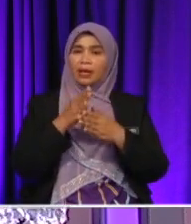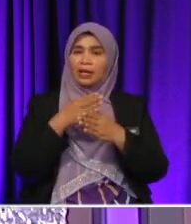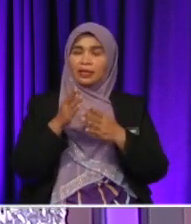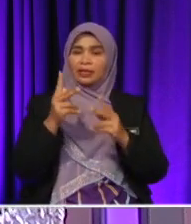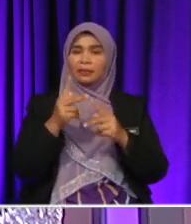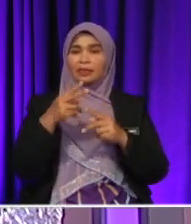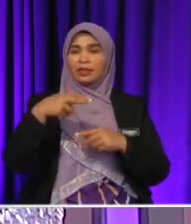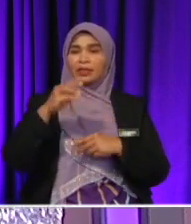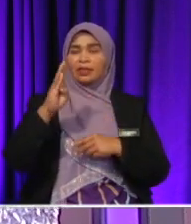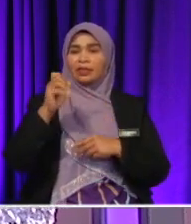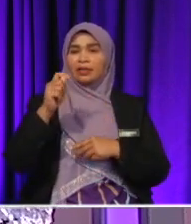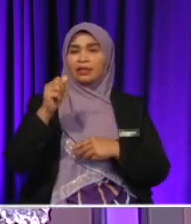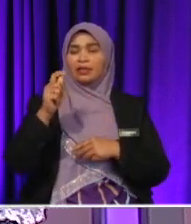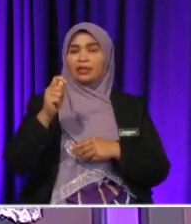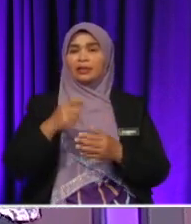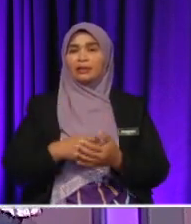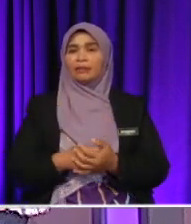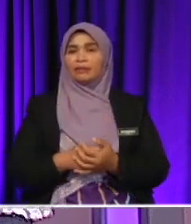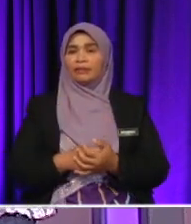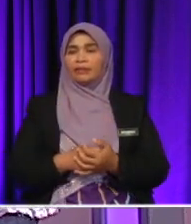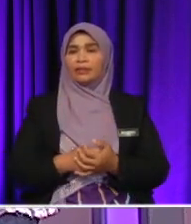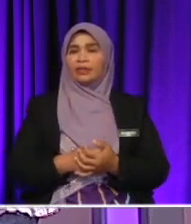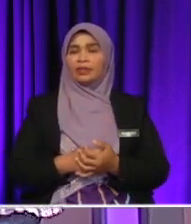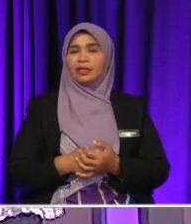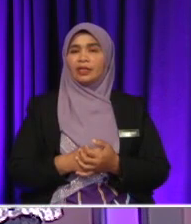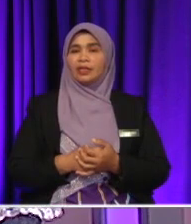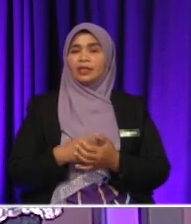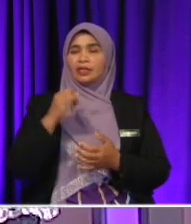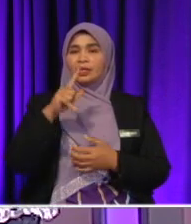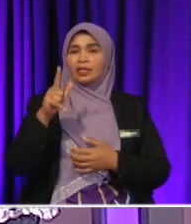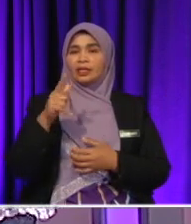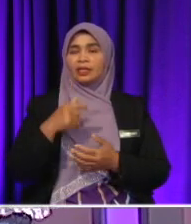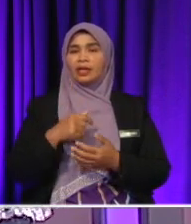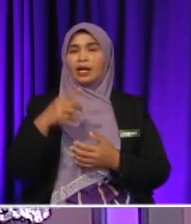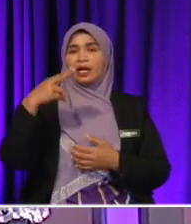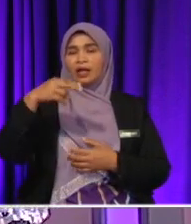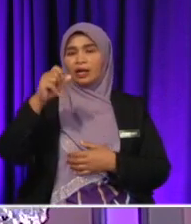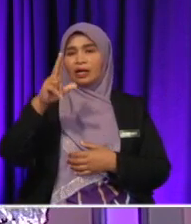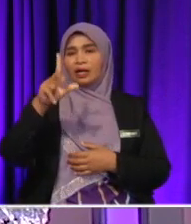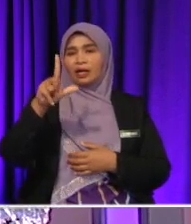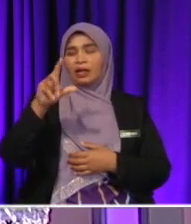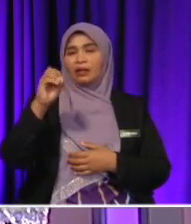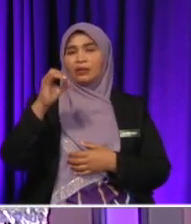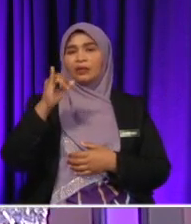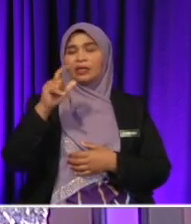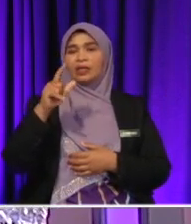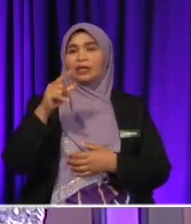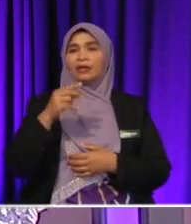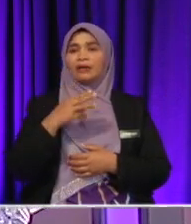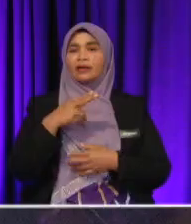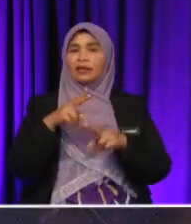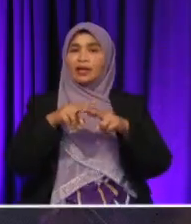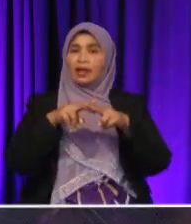Terangkan dulu nama deh oke halo itu adalah masih garam